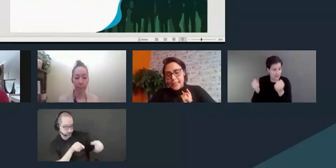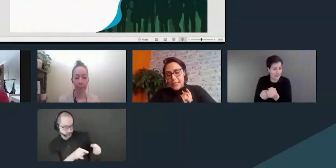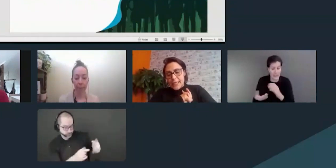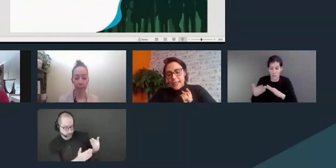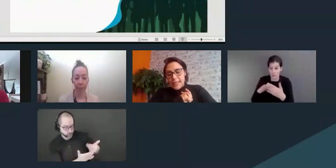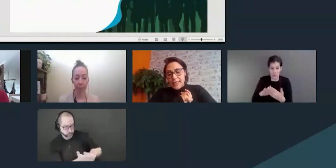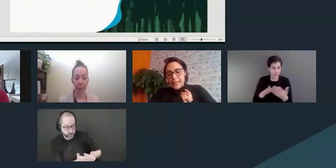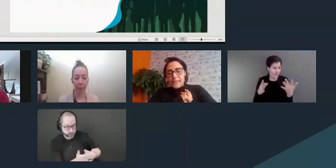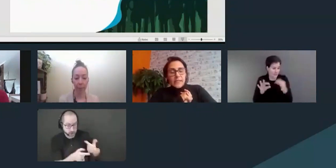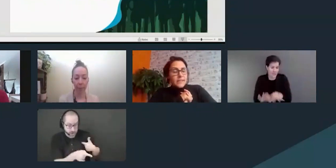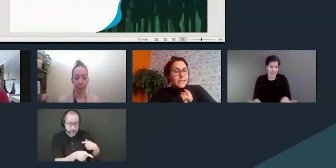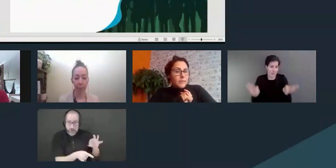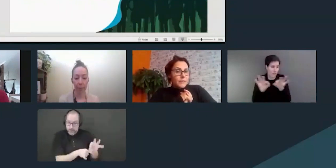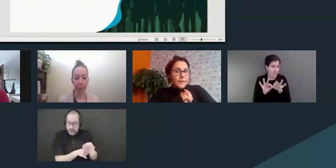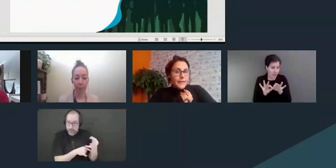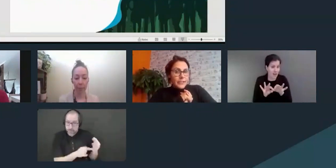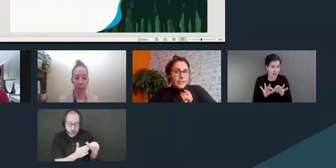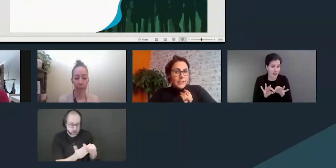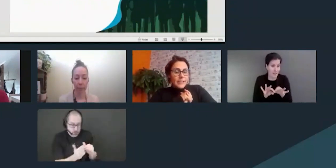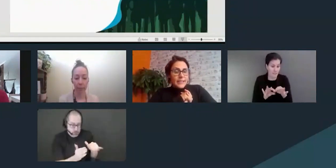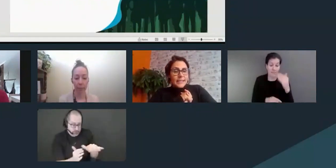même chose.